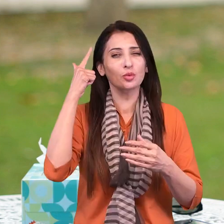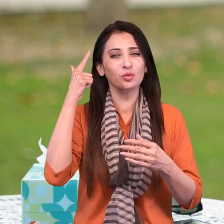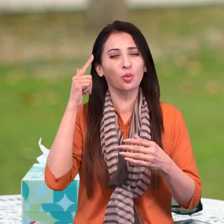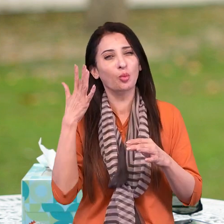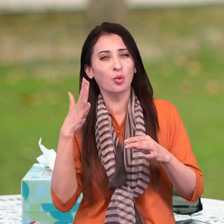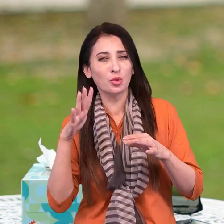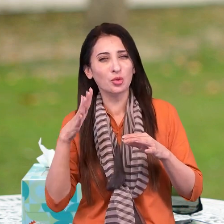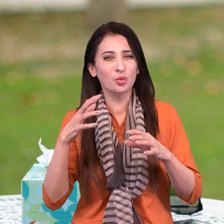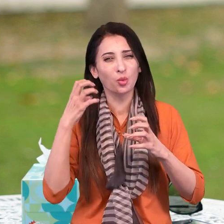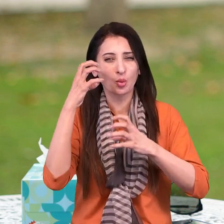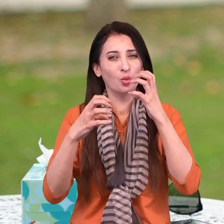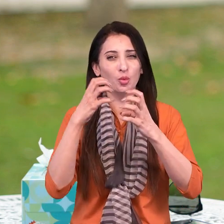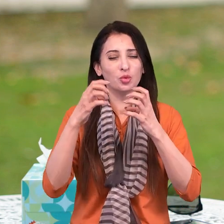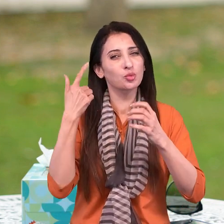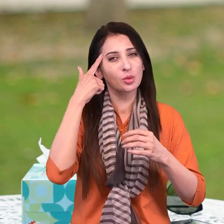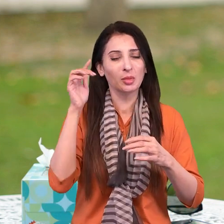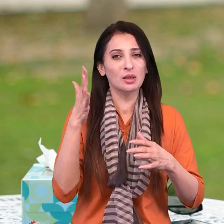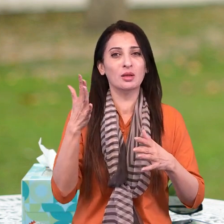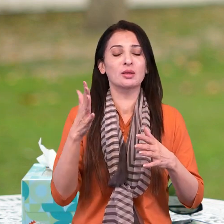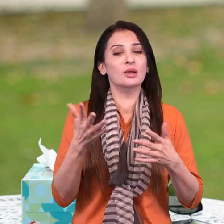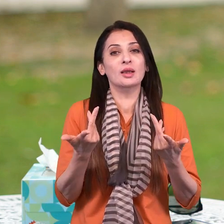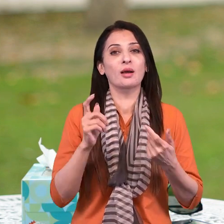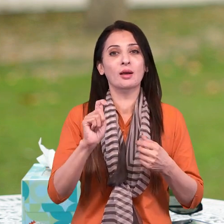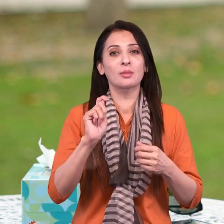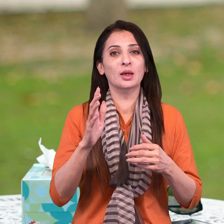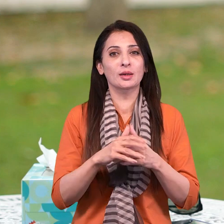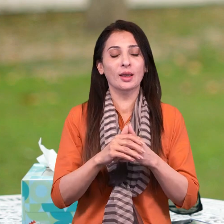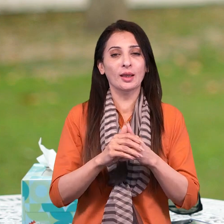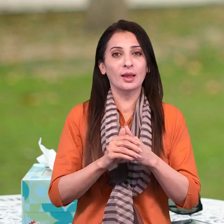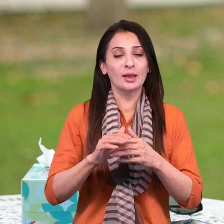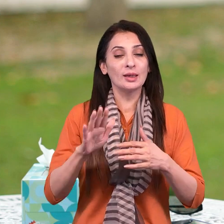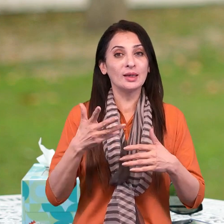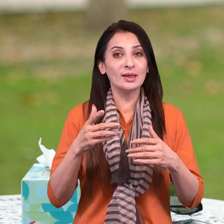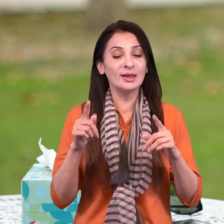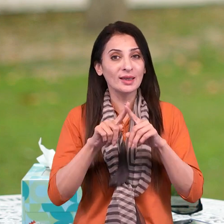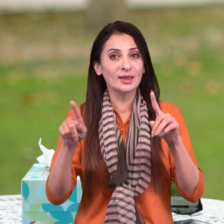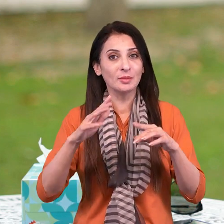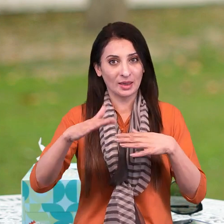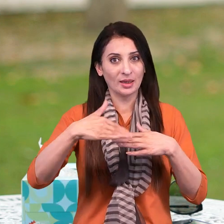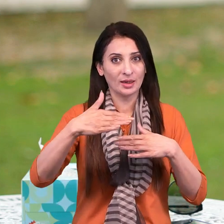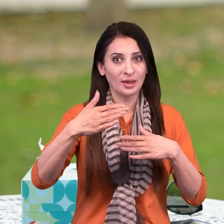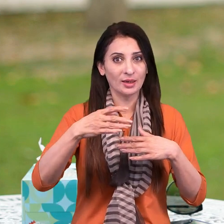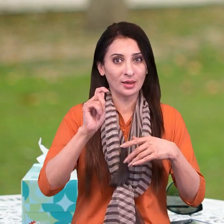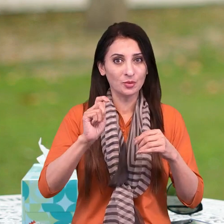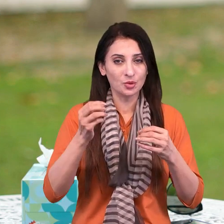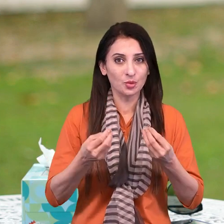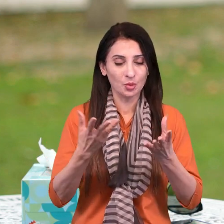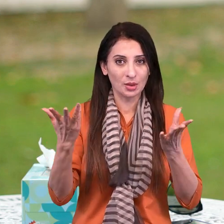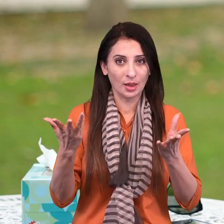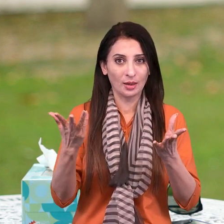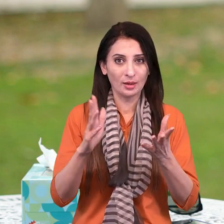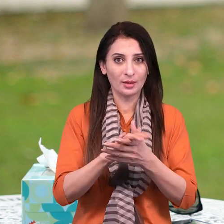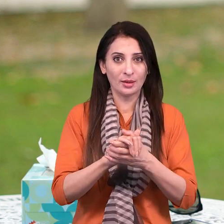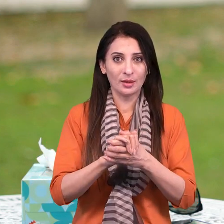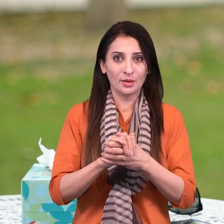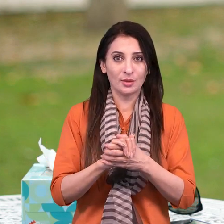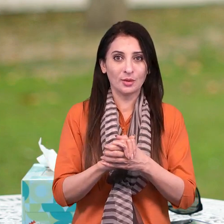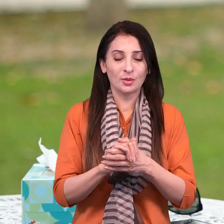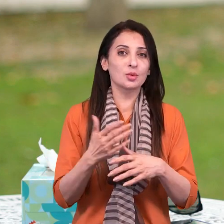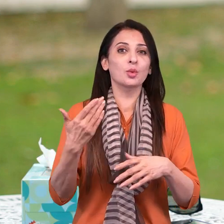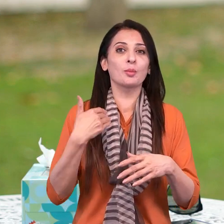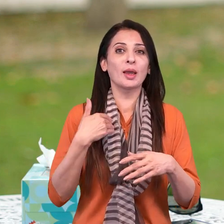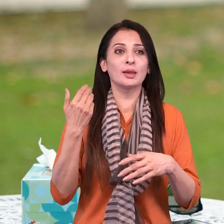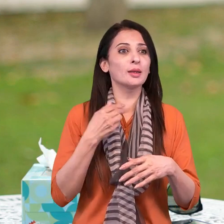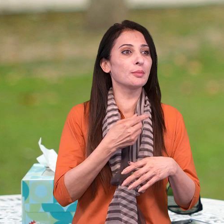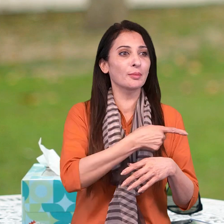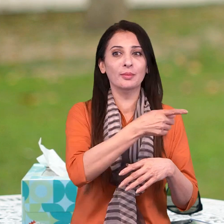वेग बिकॉज आई डिडंट नो व्हाट टू डू. बट जब मैंने हाउस ऑफ आरफा शुरू किया तो उसके अंदर जब हमने शुरू किया तो उसके अंदर मैंने अपने